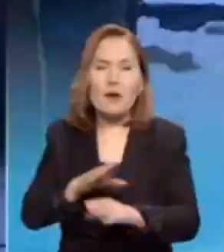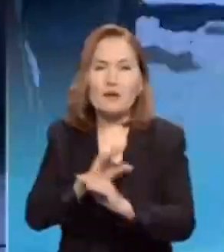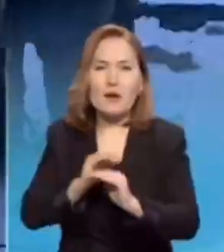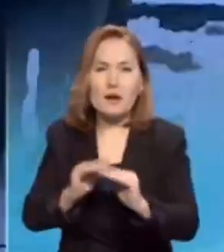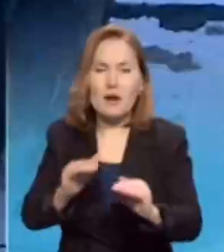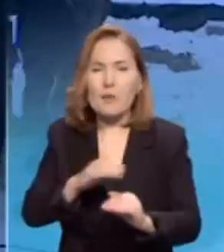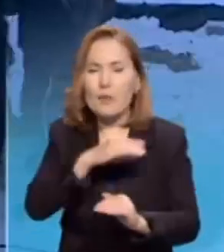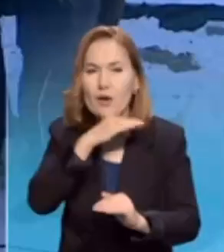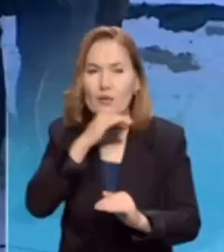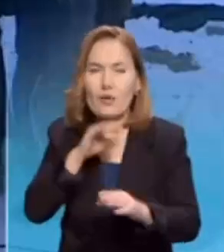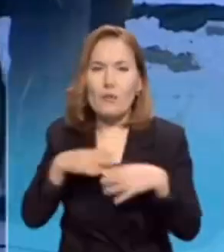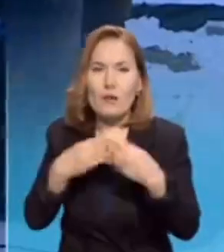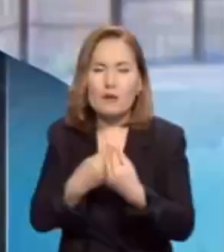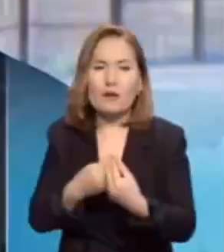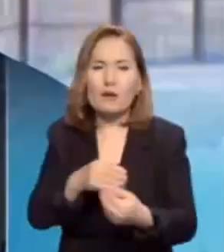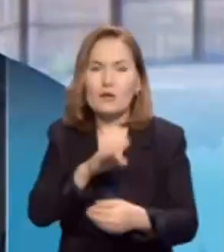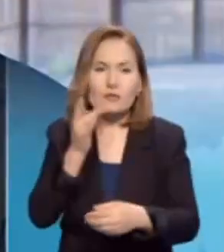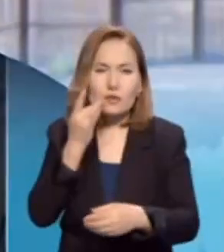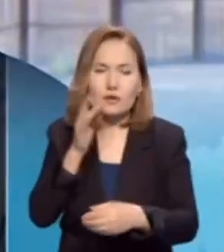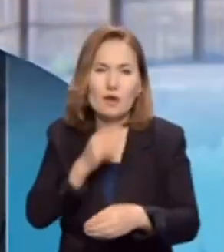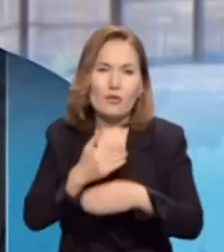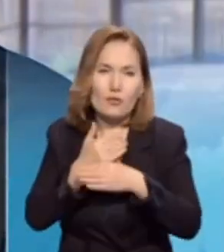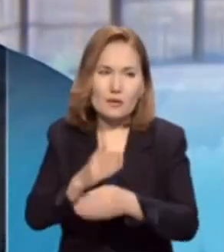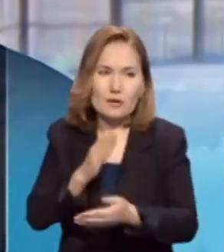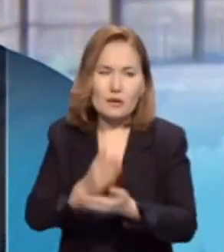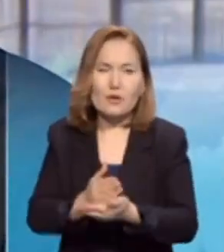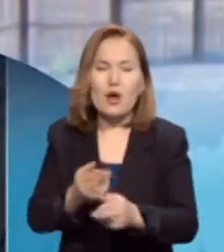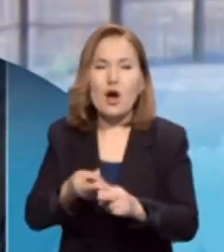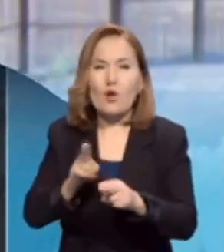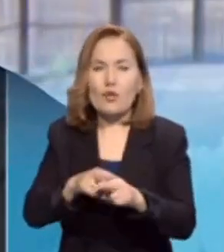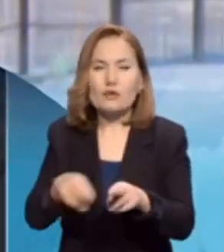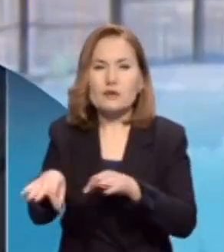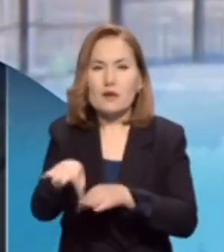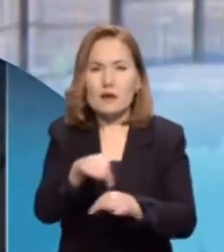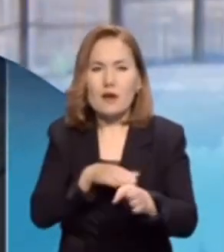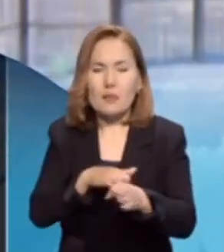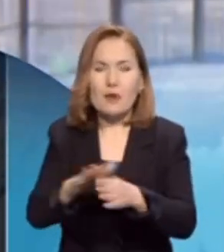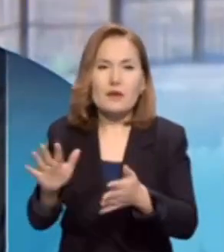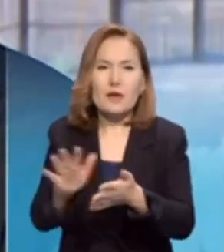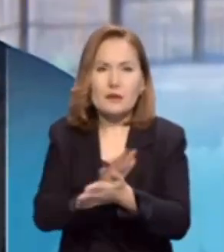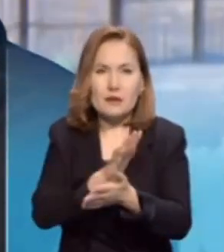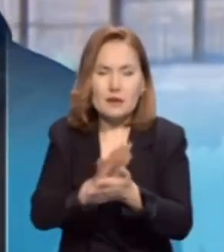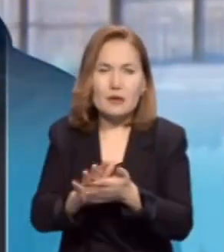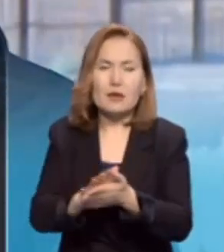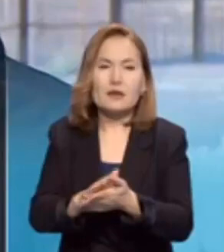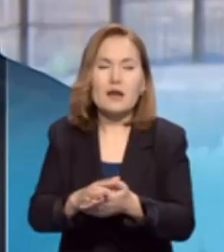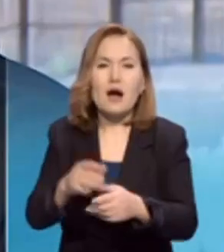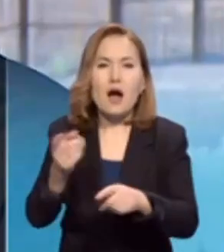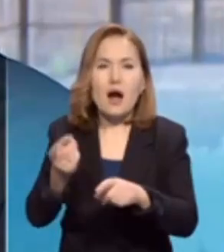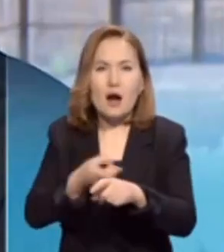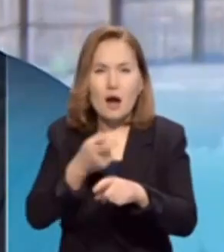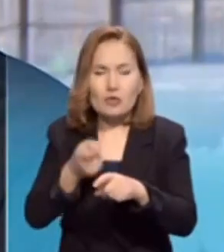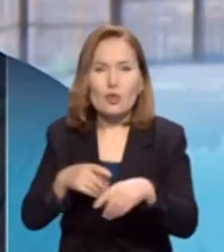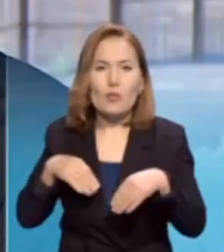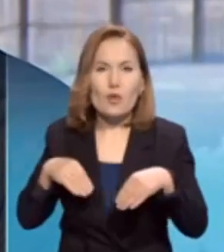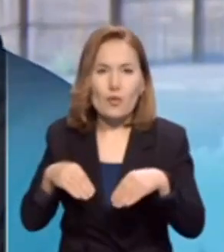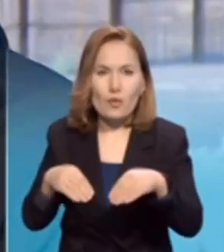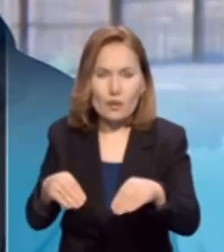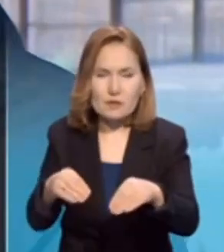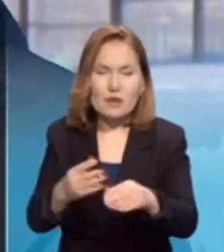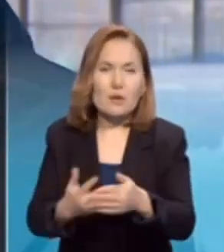балалы отбасылардың жағдайын көтеру. Ең алғаш біз осы жобаның аясында тегін картоп өсіріп, оны